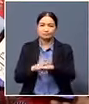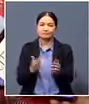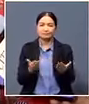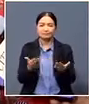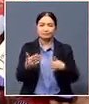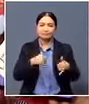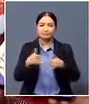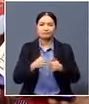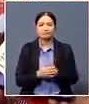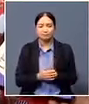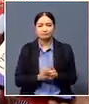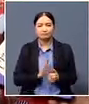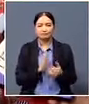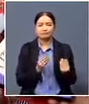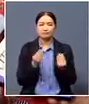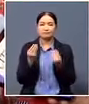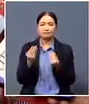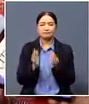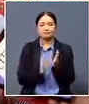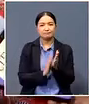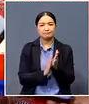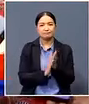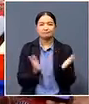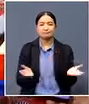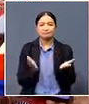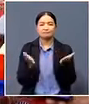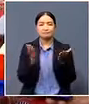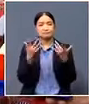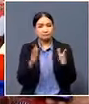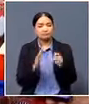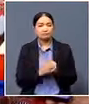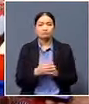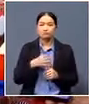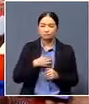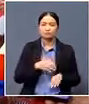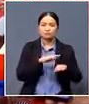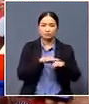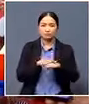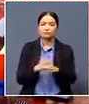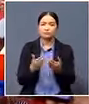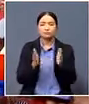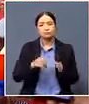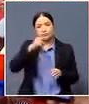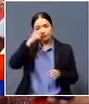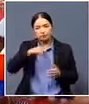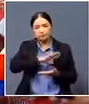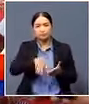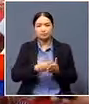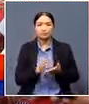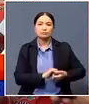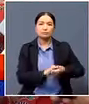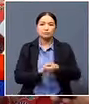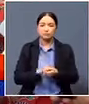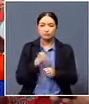ยค่ะในการที่เรามาเชิดชูเกียรติแล้วเรามาชื่นชมเรามายกย่องแล้วนะคะเราก็อยากจะเชิญชวนนะคะชาวไทยทุกคนนะคะมาร่ว